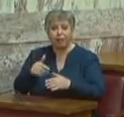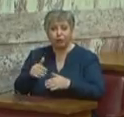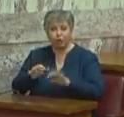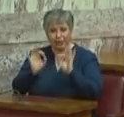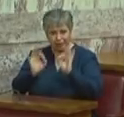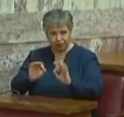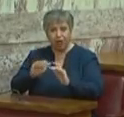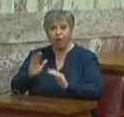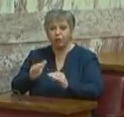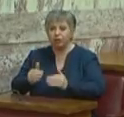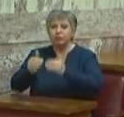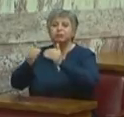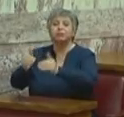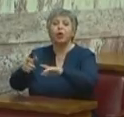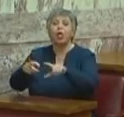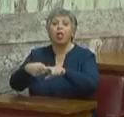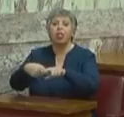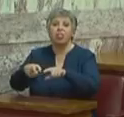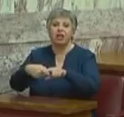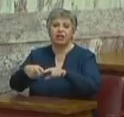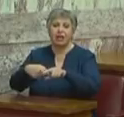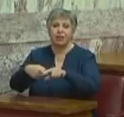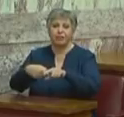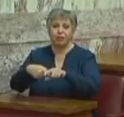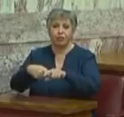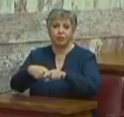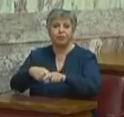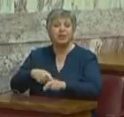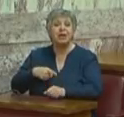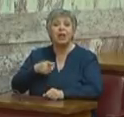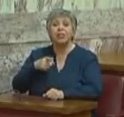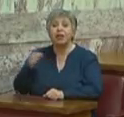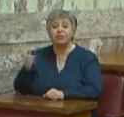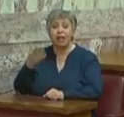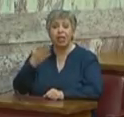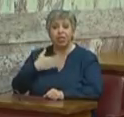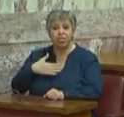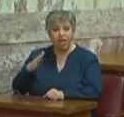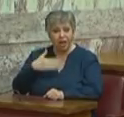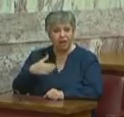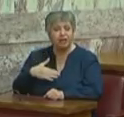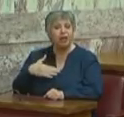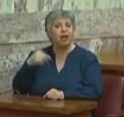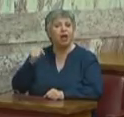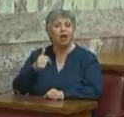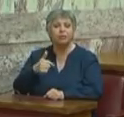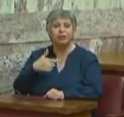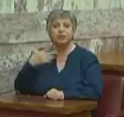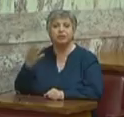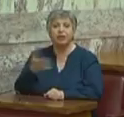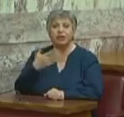Ακριβώς γιατί οργάνωναν από τότε αυτή την αθλειότητα να βρεθούμε στο κενό